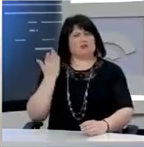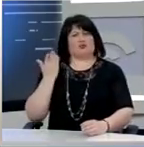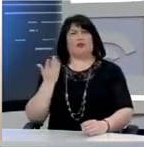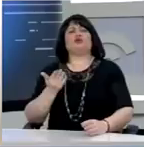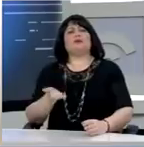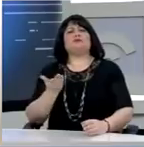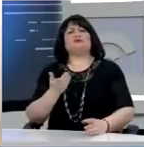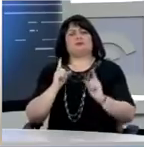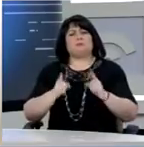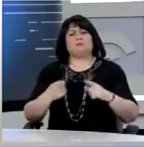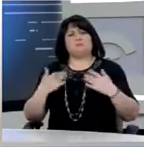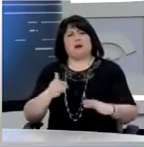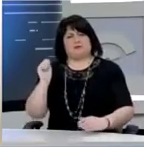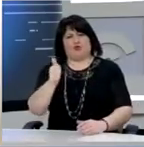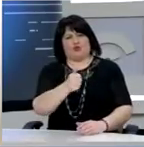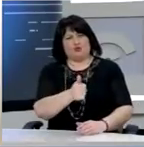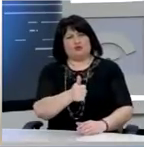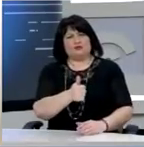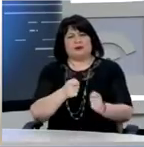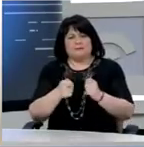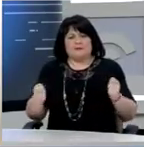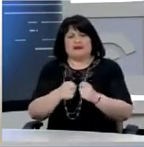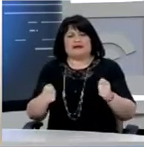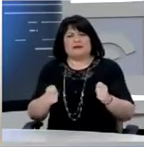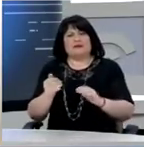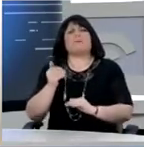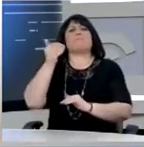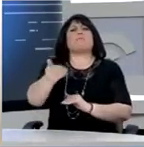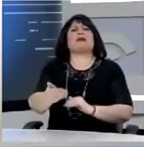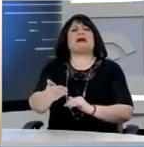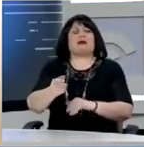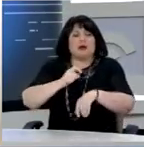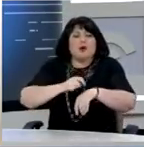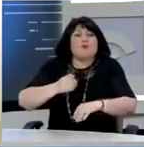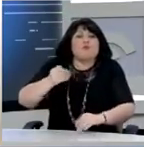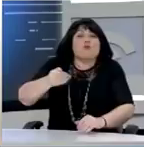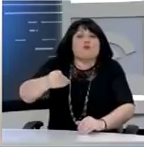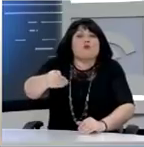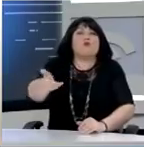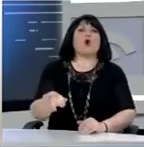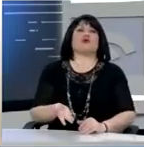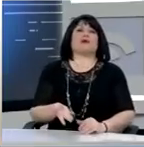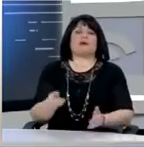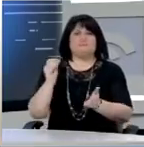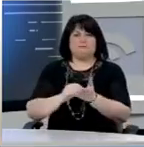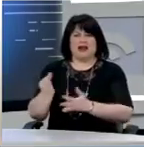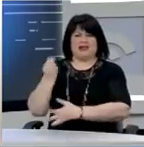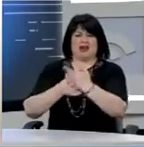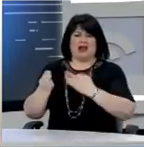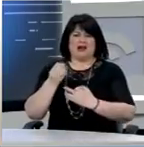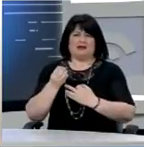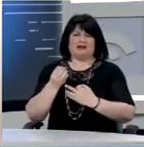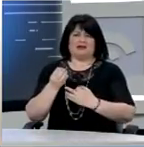Ας υποθέσουμε ότι αποφασίσαμε όντως τα μέτρα αυτά τα κάνουμε αργότερα. Πότε αργότερα? Πάλι θα λέγανε κάποιοι